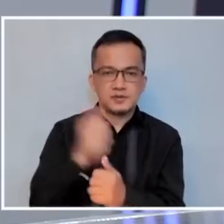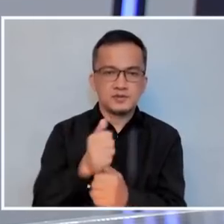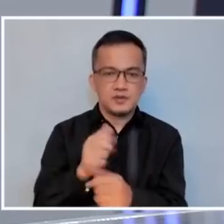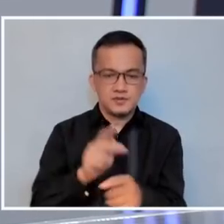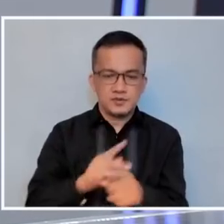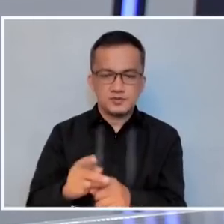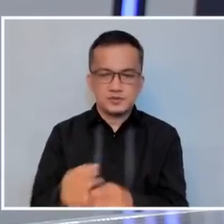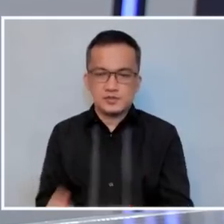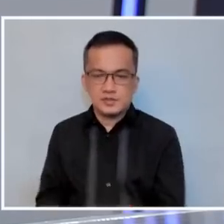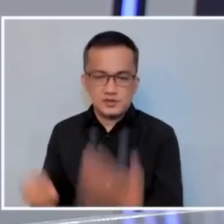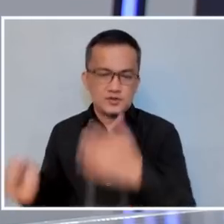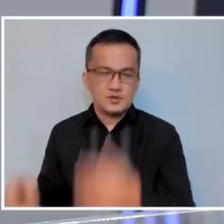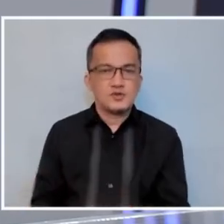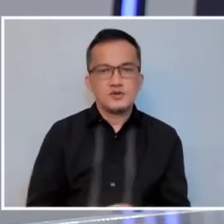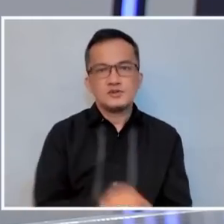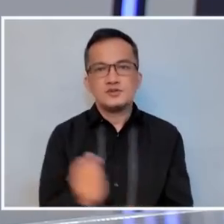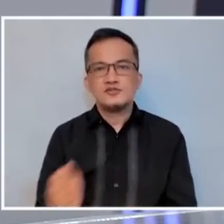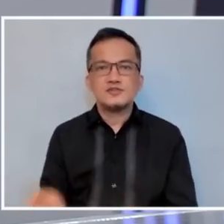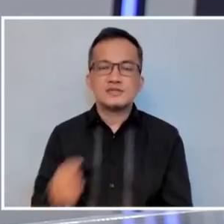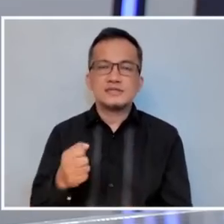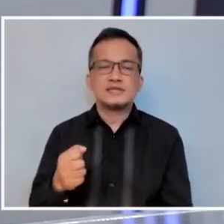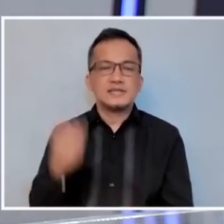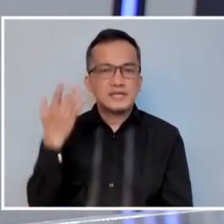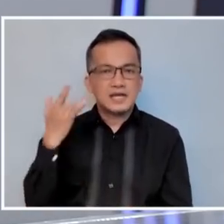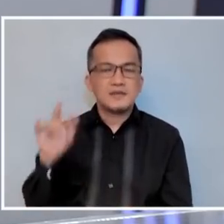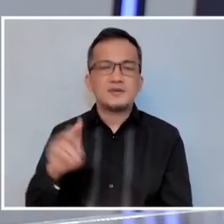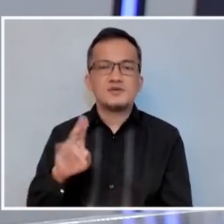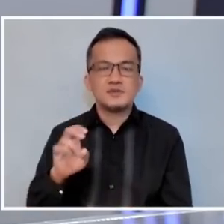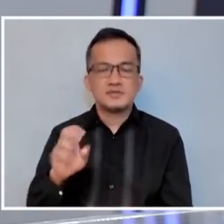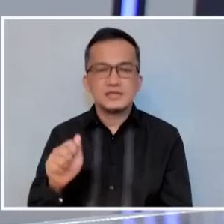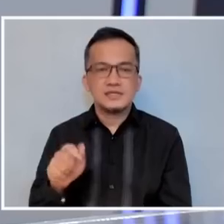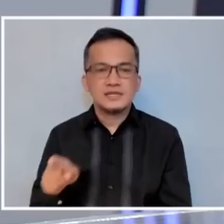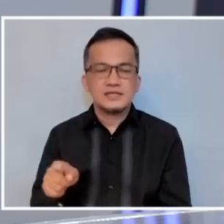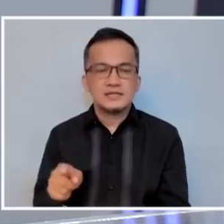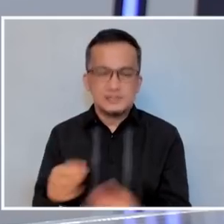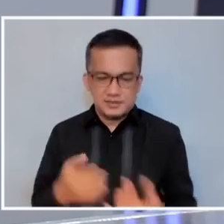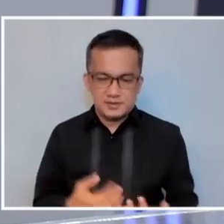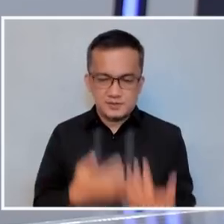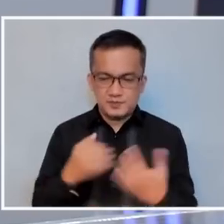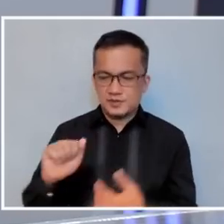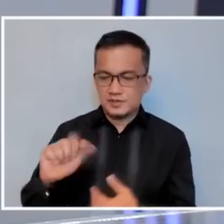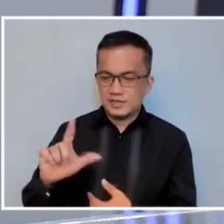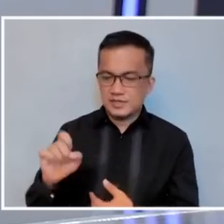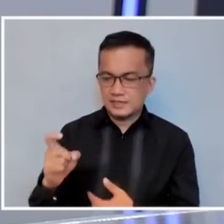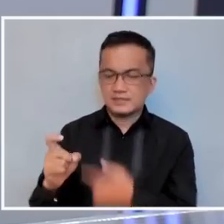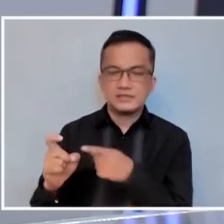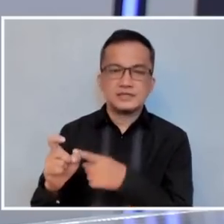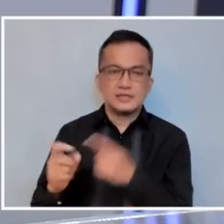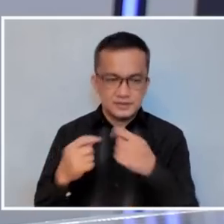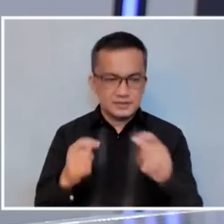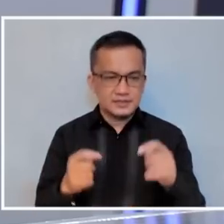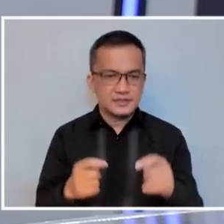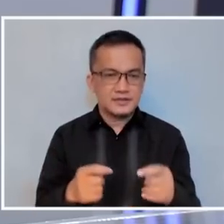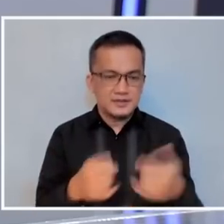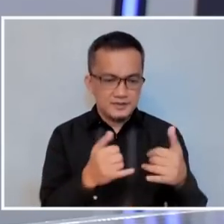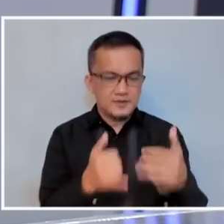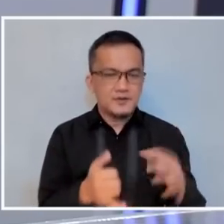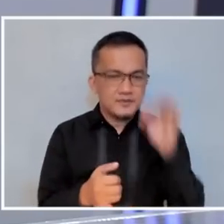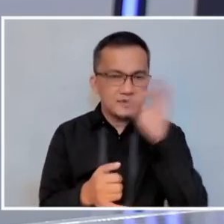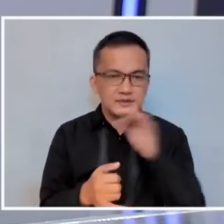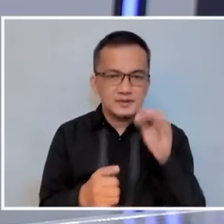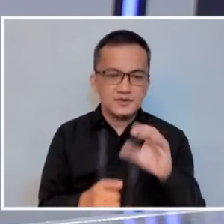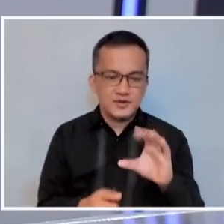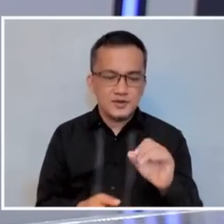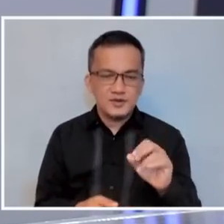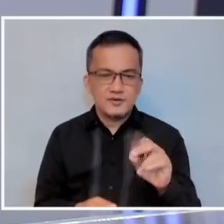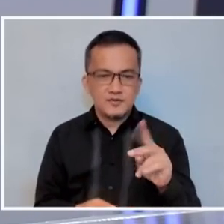sa California, USA. Dahil sa inspirasyon ni Alex, sinubukan na rin mag-tennis ng ilang atletang Pinoy gaya ni pole